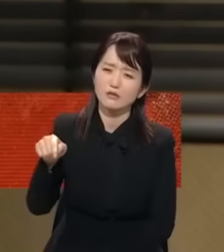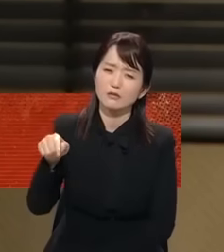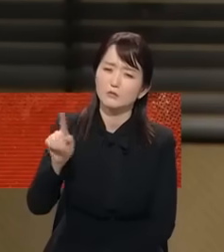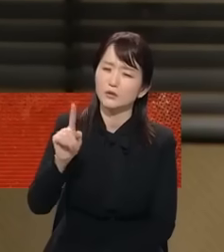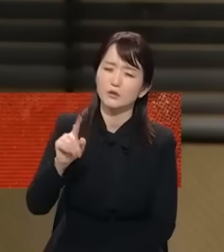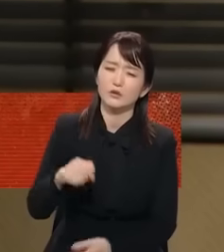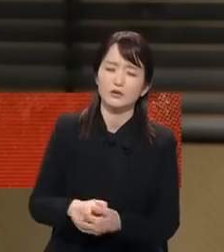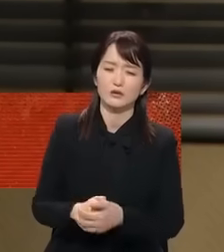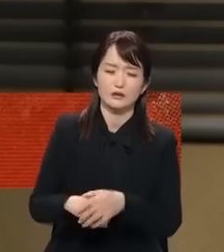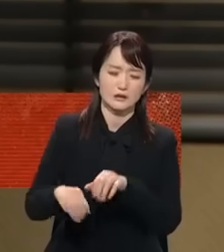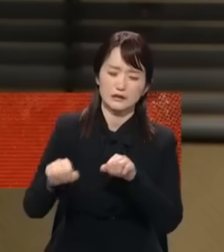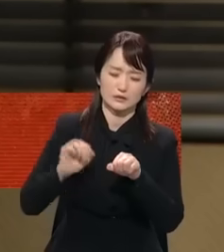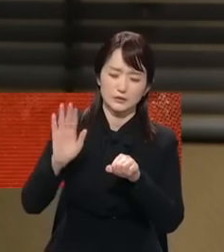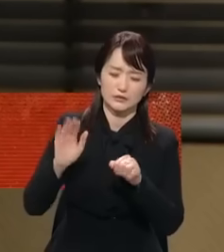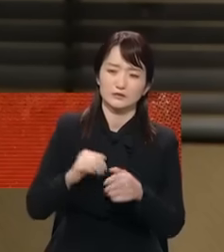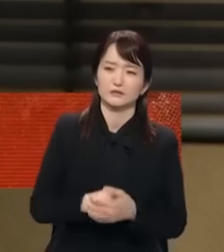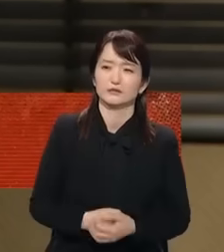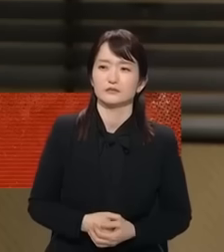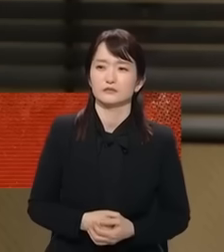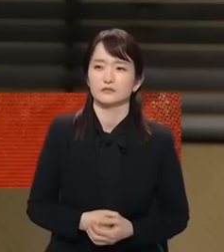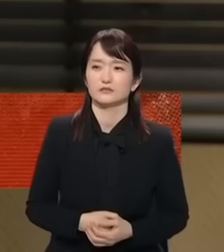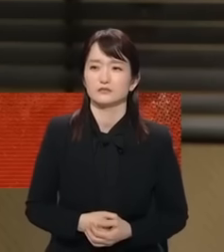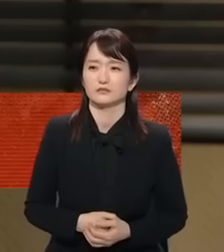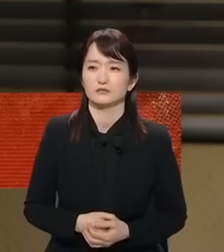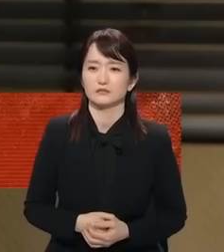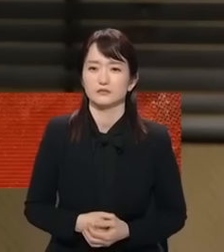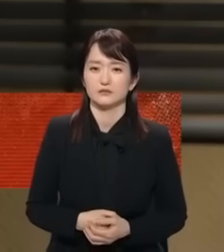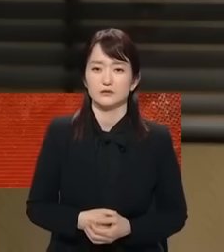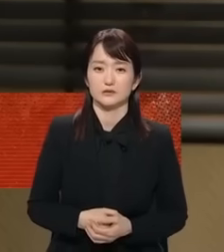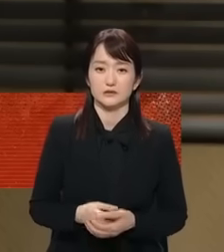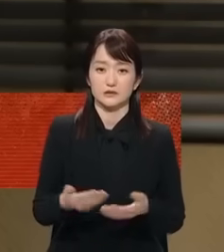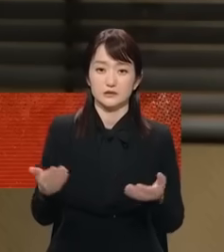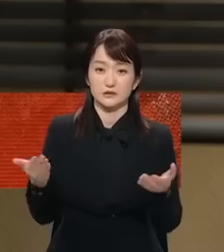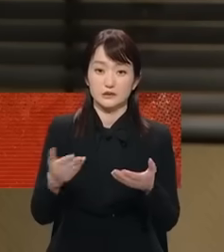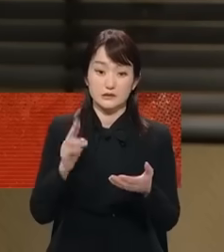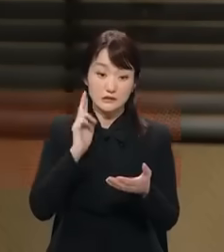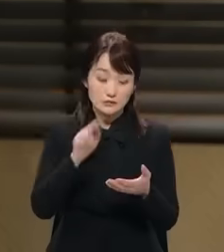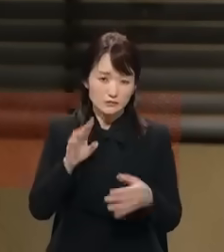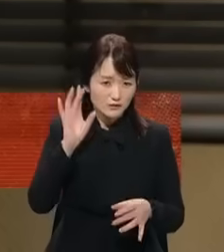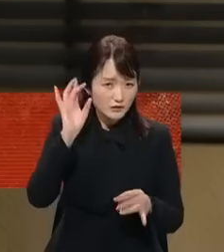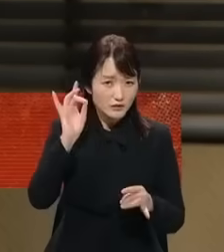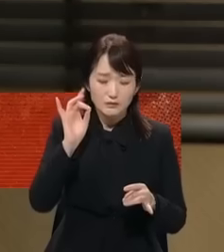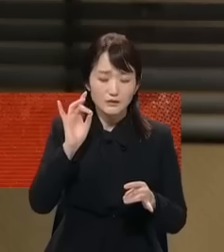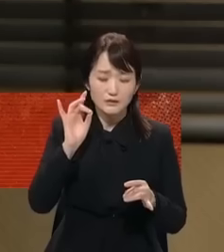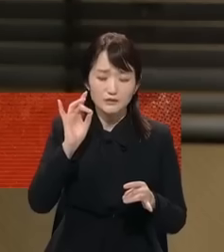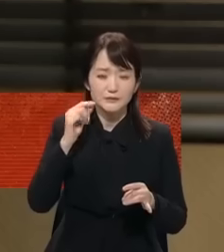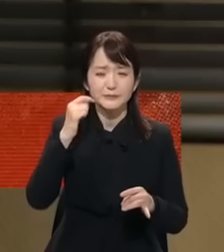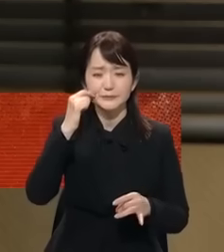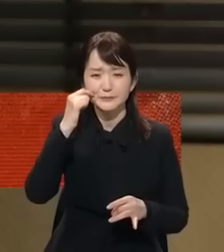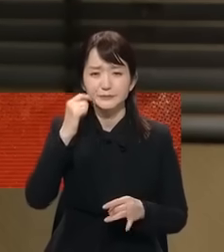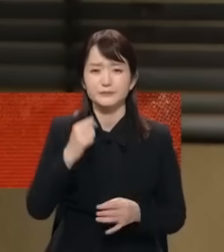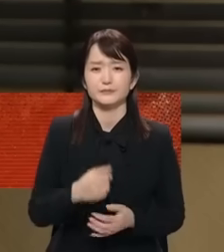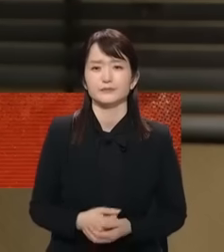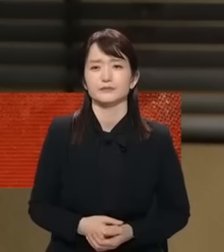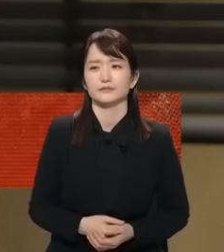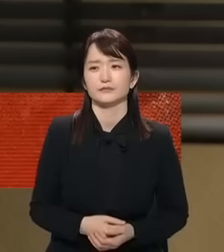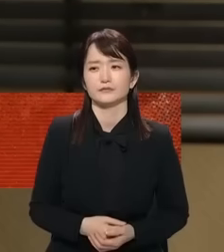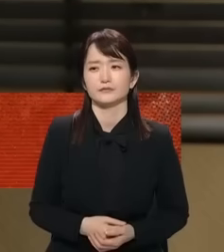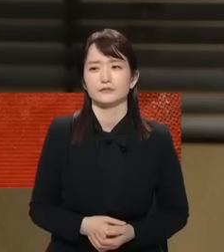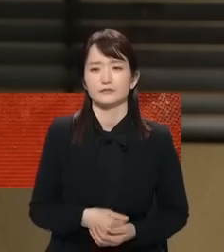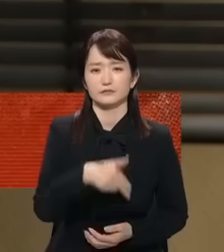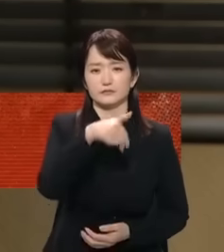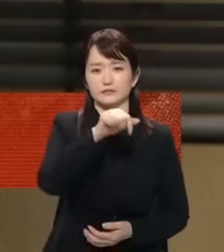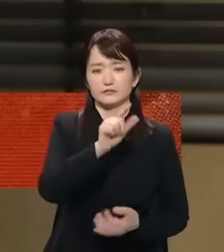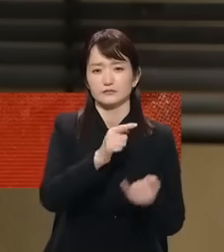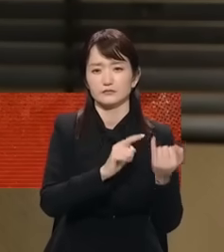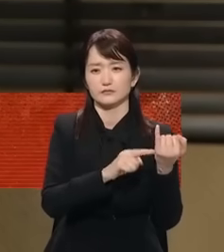아예 없었는데 전종석 씨도 근데 이게 너무 일이 커지다 보니까 더 이상 가만히 없을 있을 수 없다라고 생각을 해서 전정시